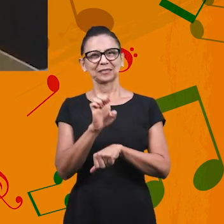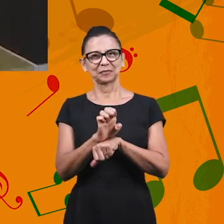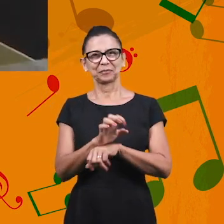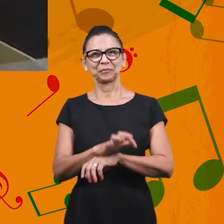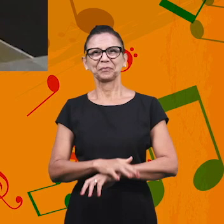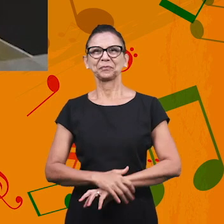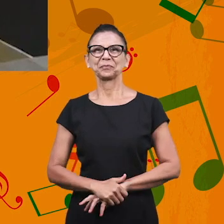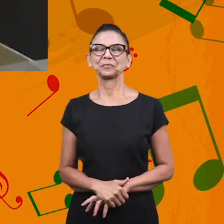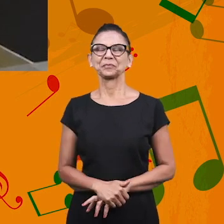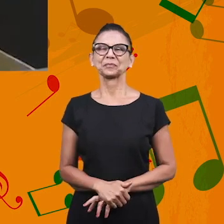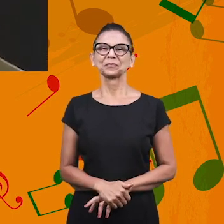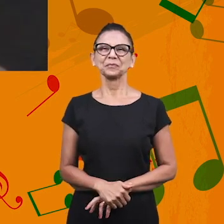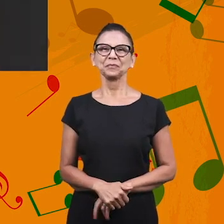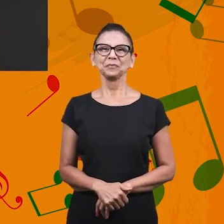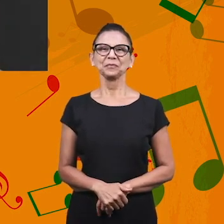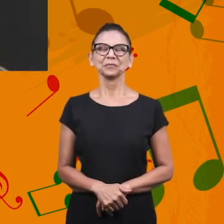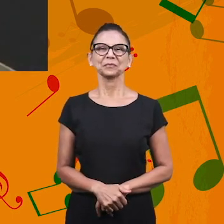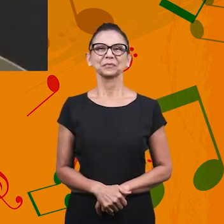Сеара.